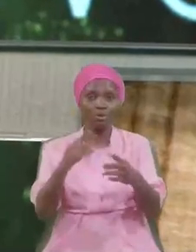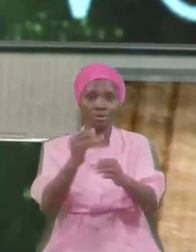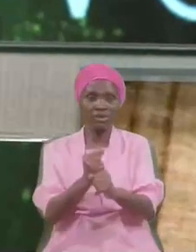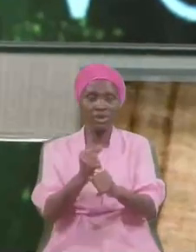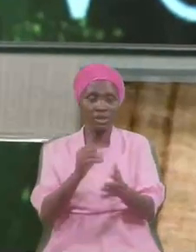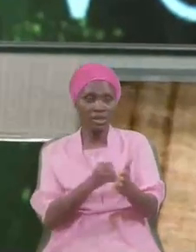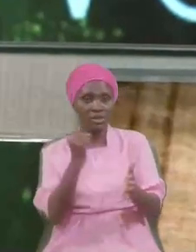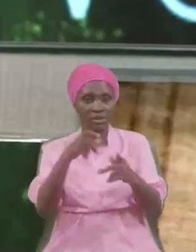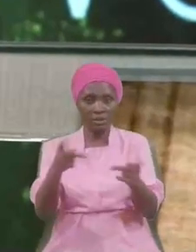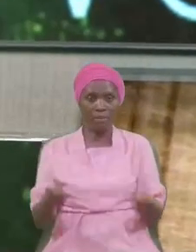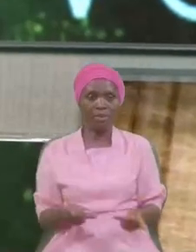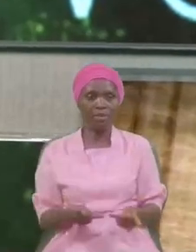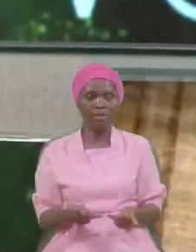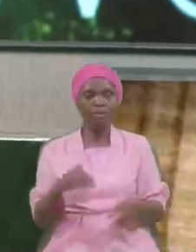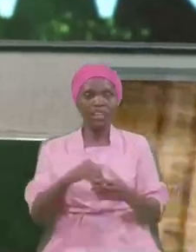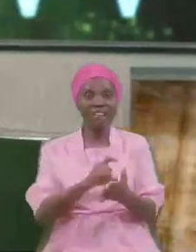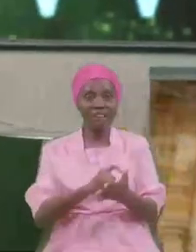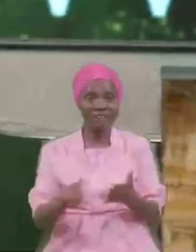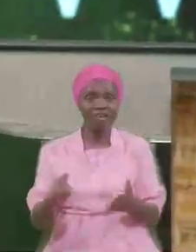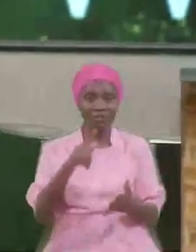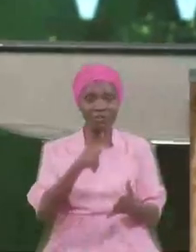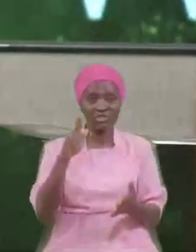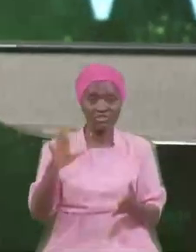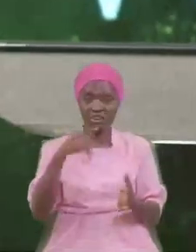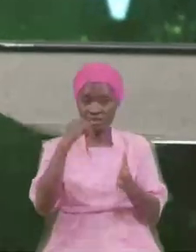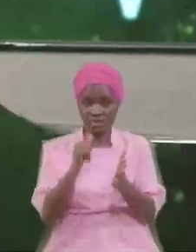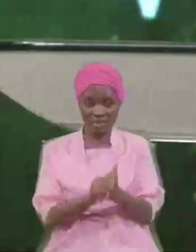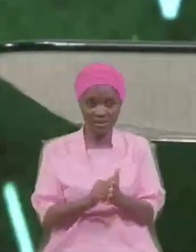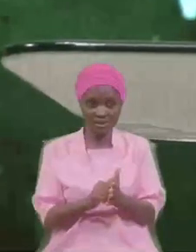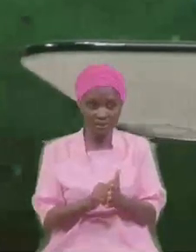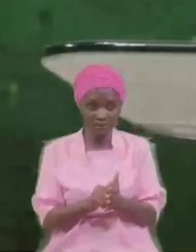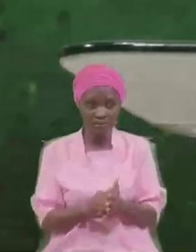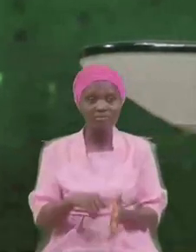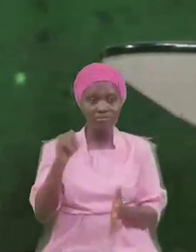les cailloux des torrents. Verset 25.